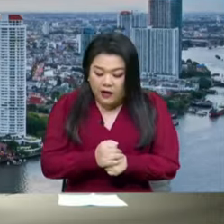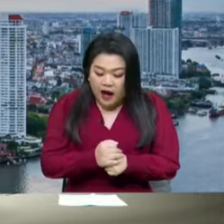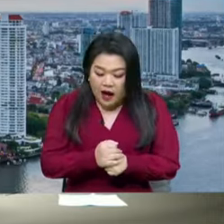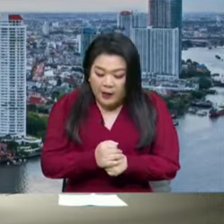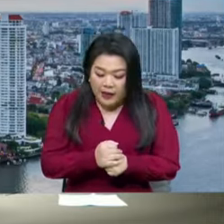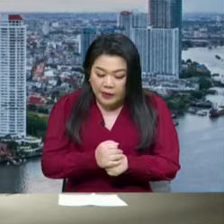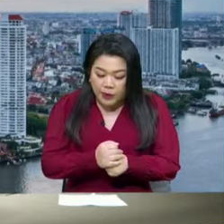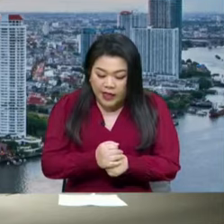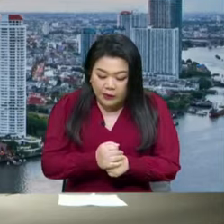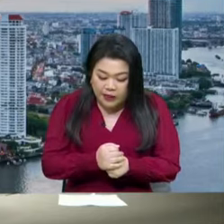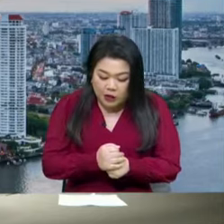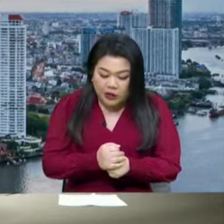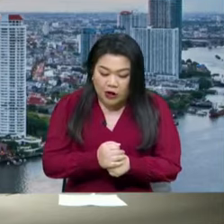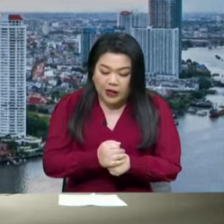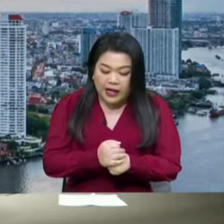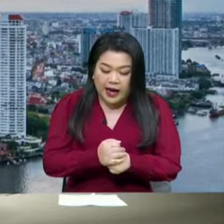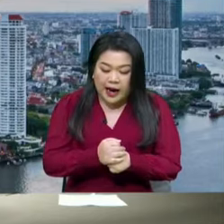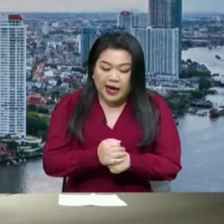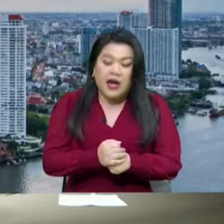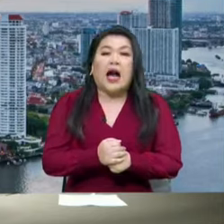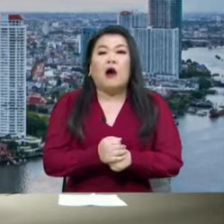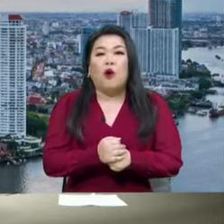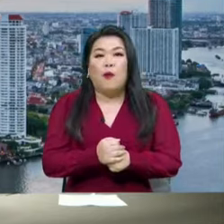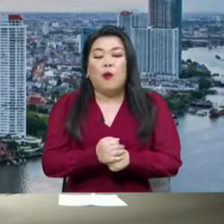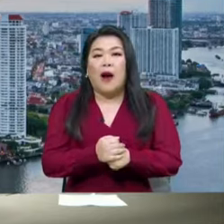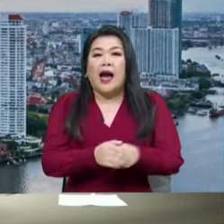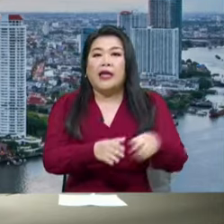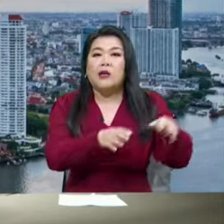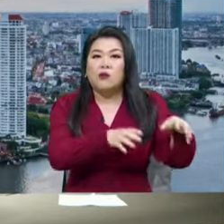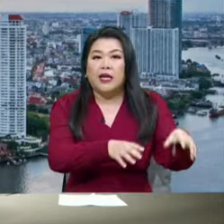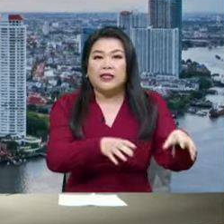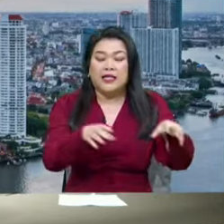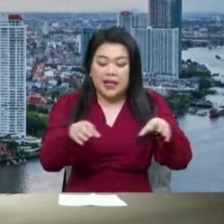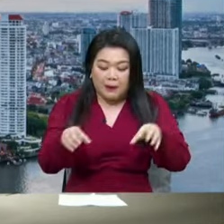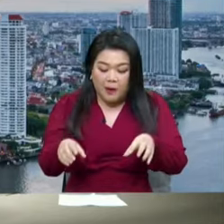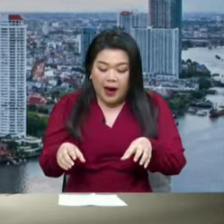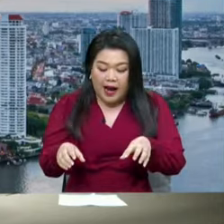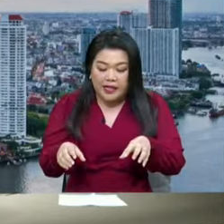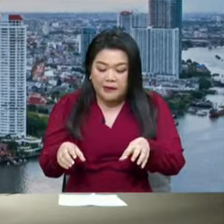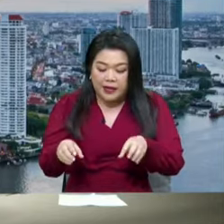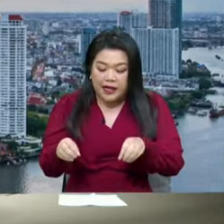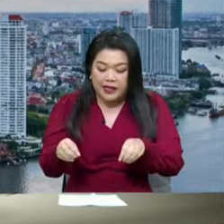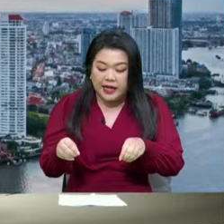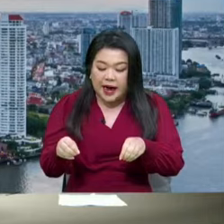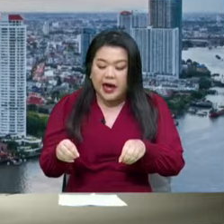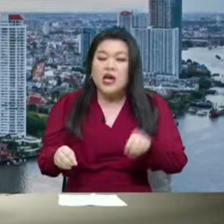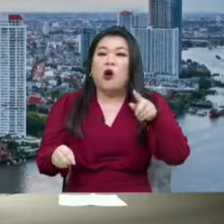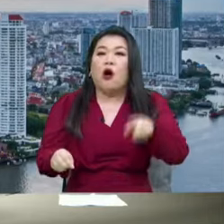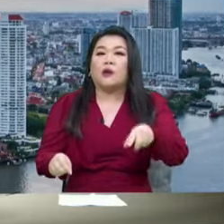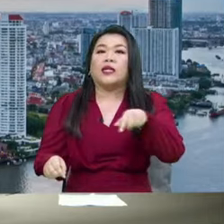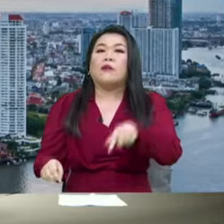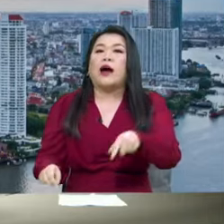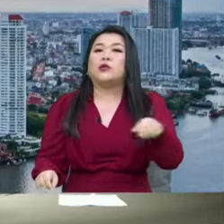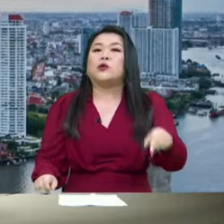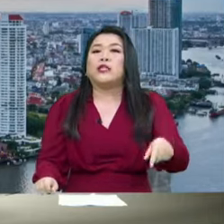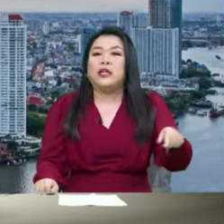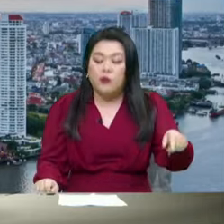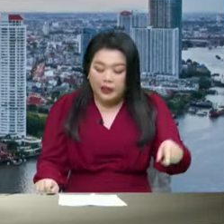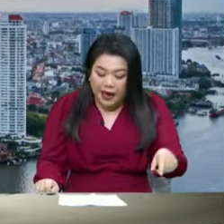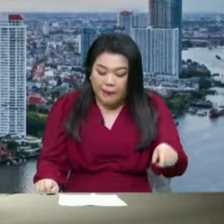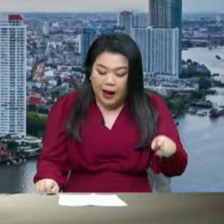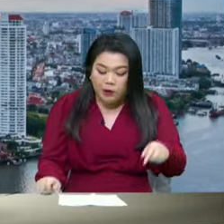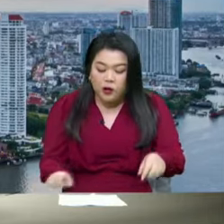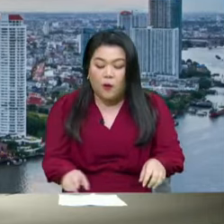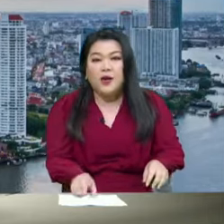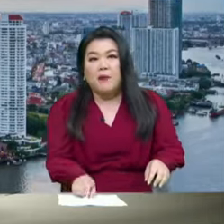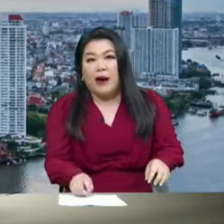ของพันตำรวจเอกทวีสอสเนะคะเขาก็บอกว่าการที่คุณทักษิณกลับเข้ามาที่ประเทศเนะคะก่อนรัฐบาลชุดนี้